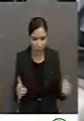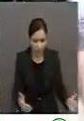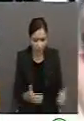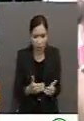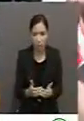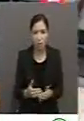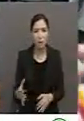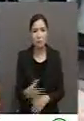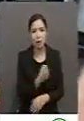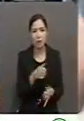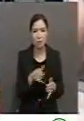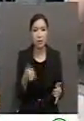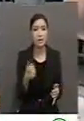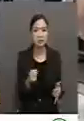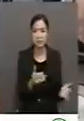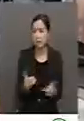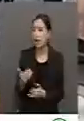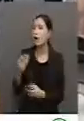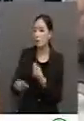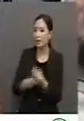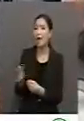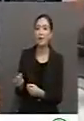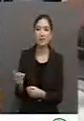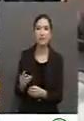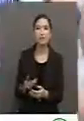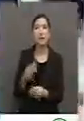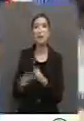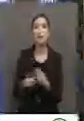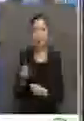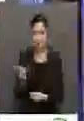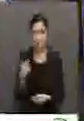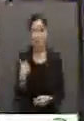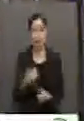ทั้งละสิบตัวอย่างนี้เขาก็ไป เอาสามที จะไปขายต